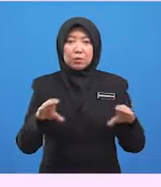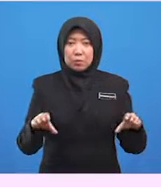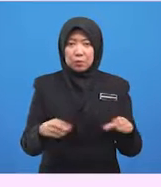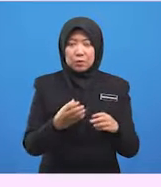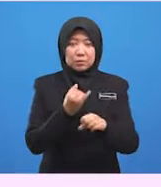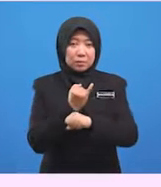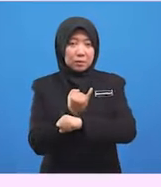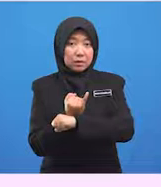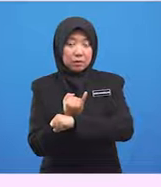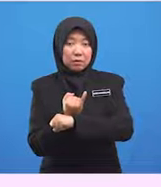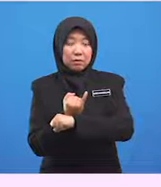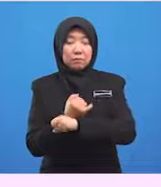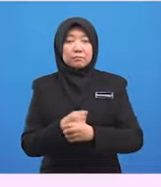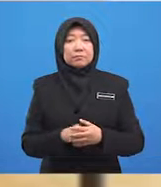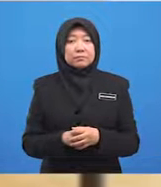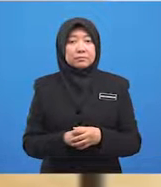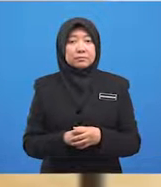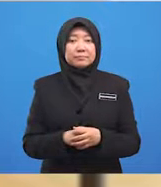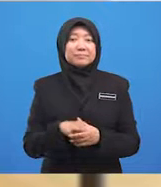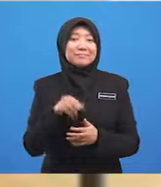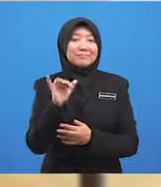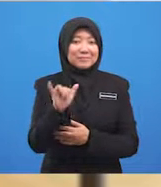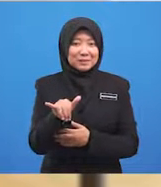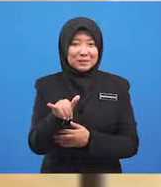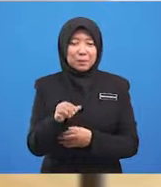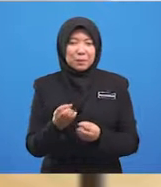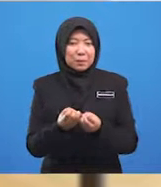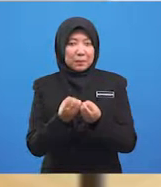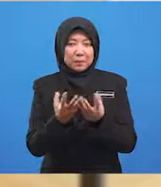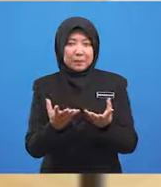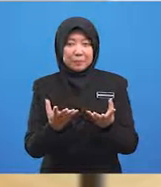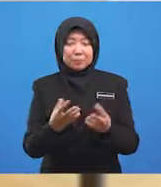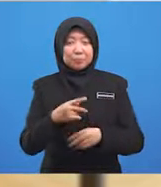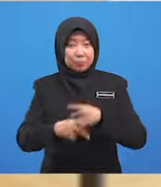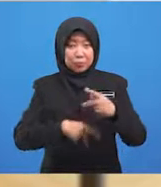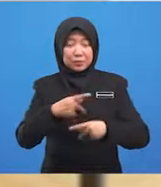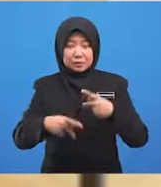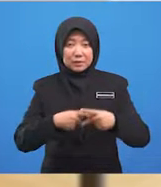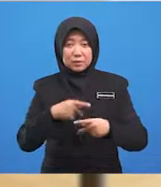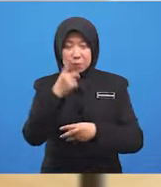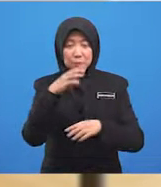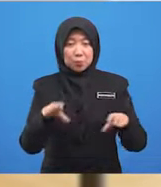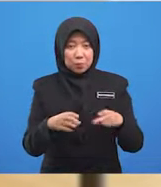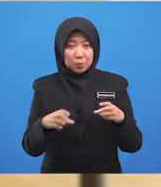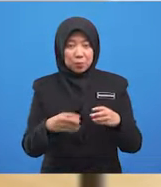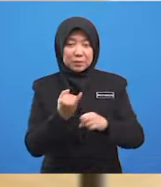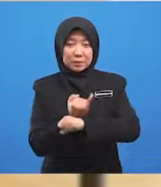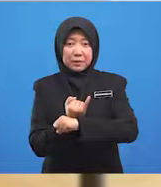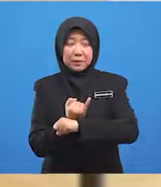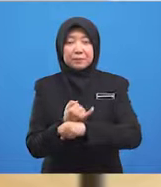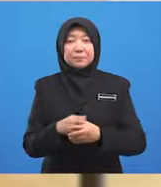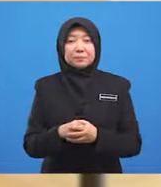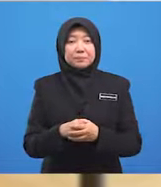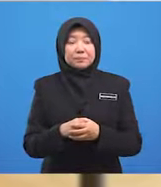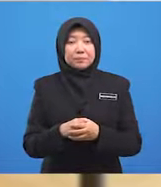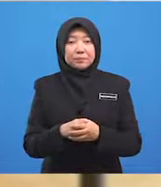tembikar Ia ada banyak voces dalam pembuatan tembikar antaranya ialah